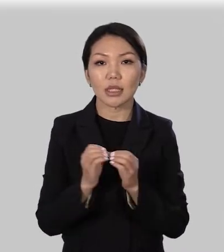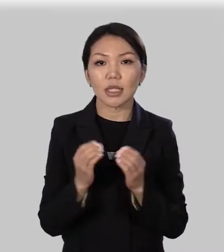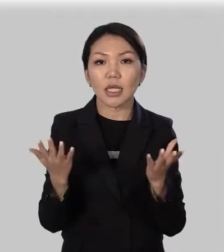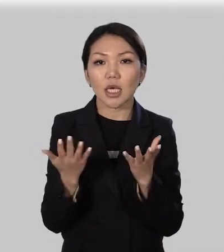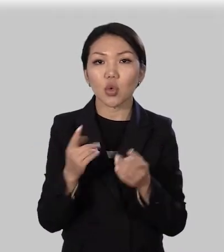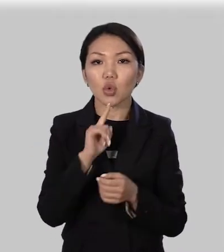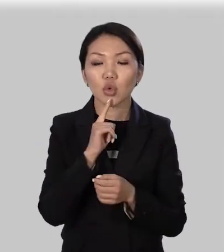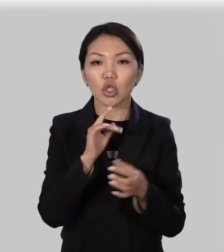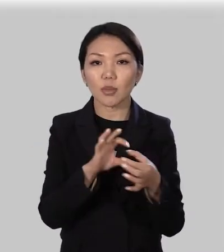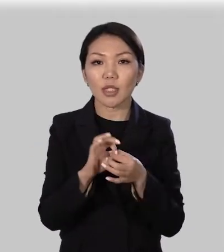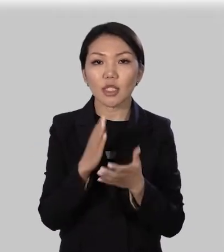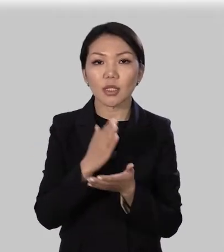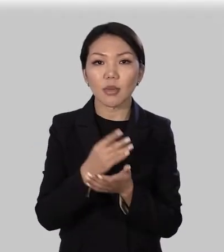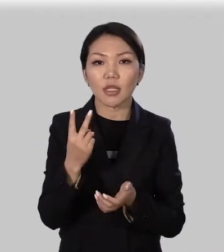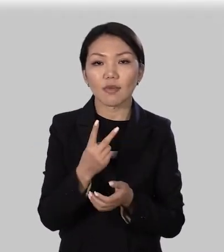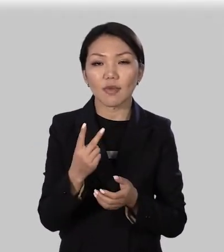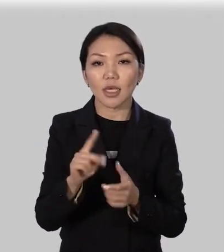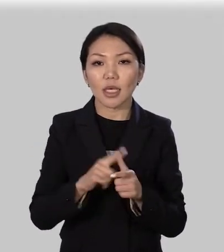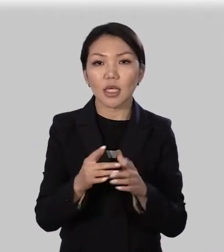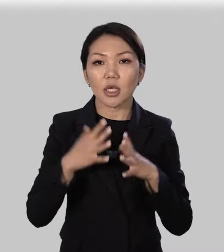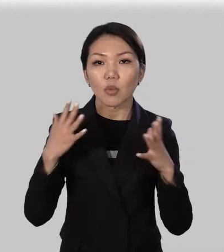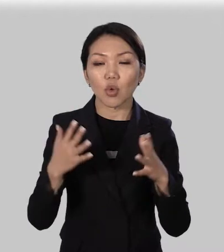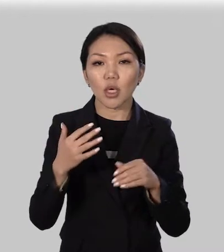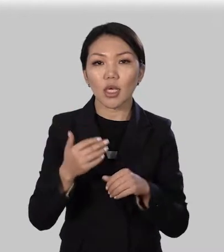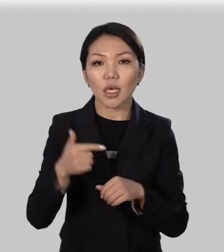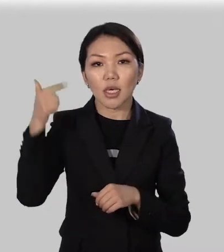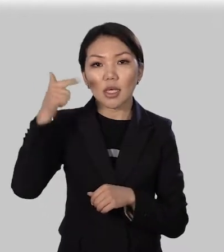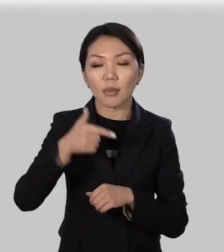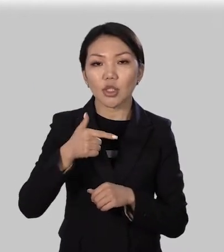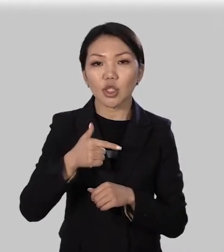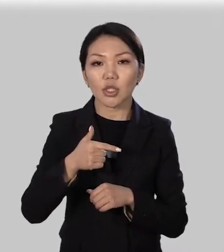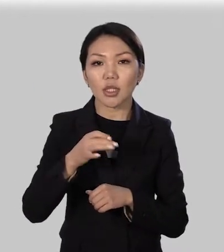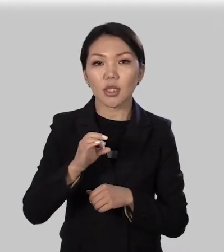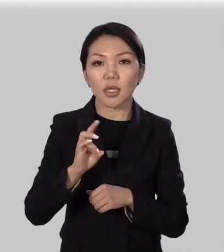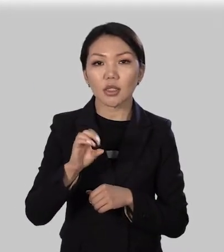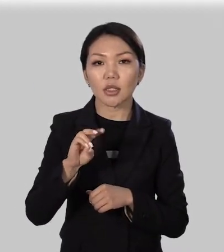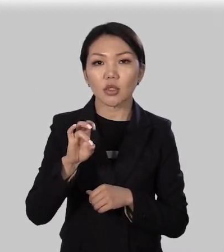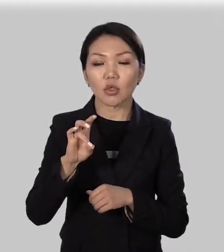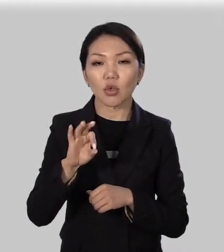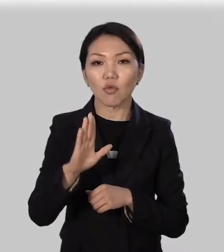Какое сложное предложение имеет две или более грамматических основ?